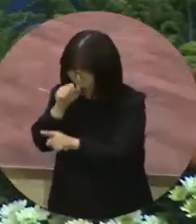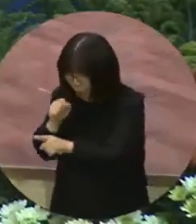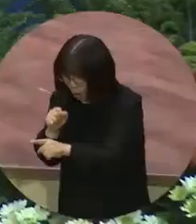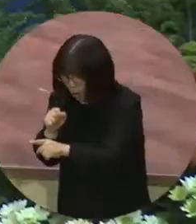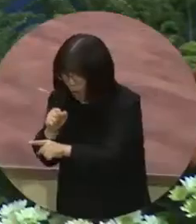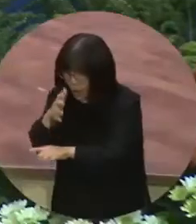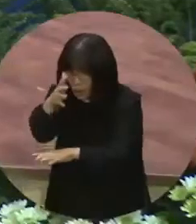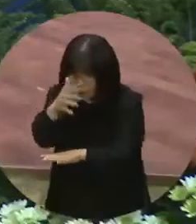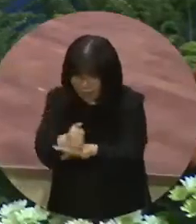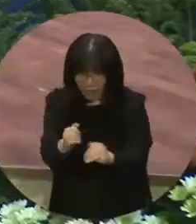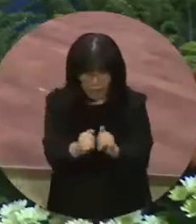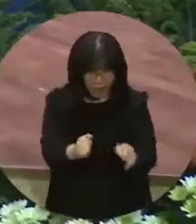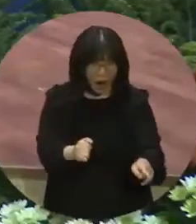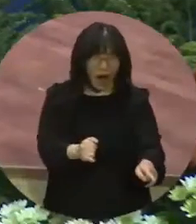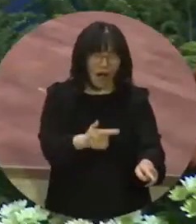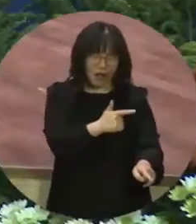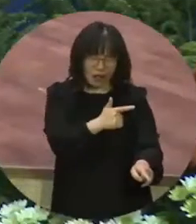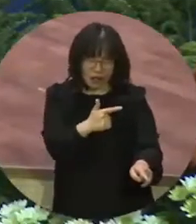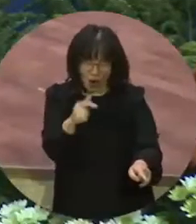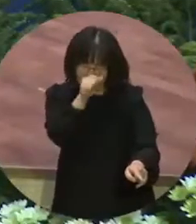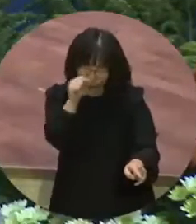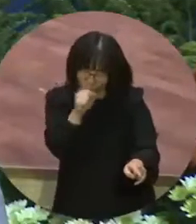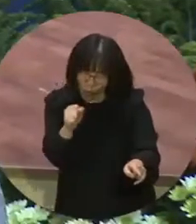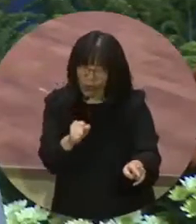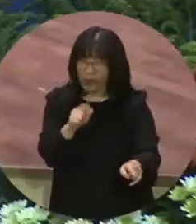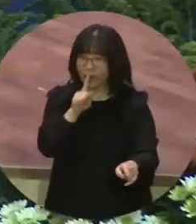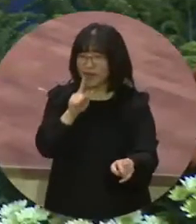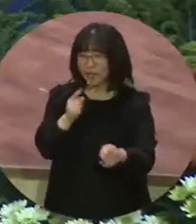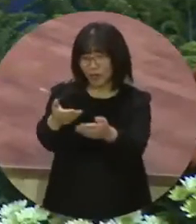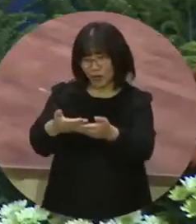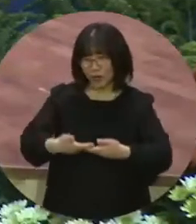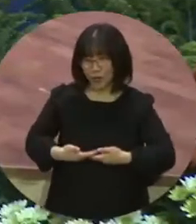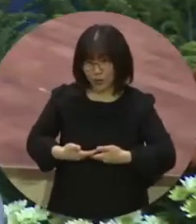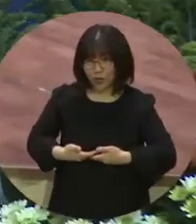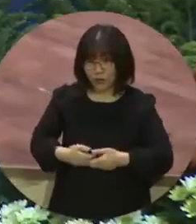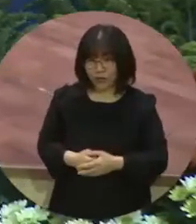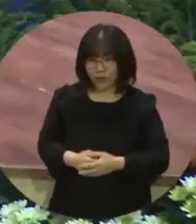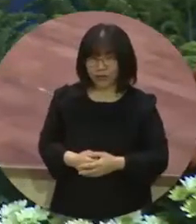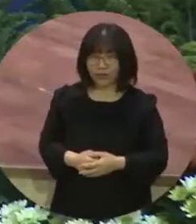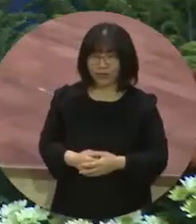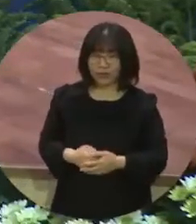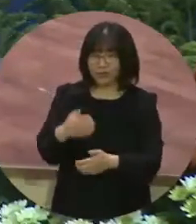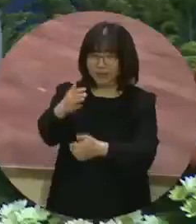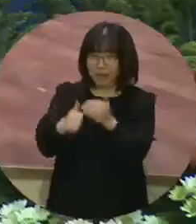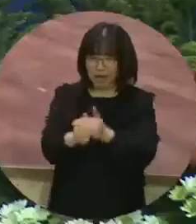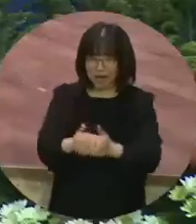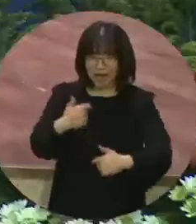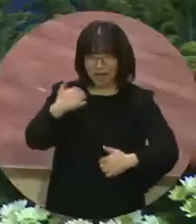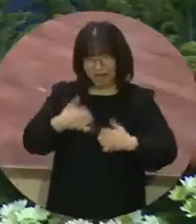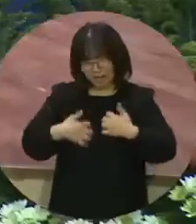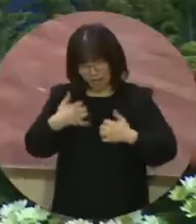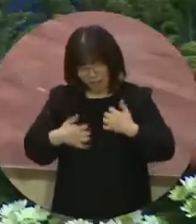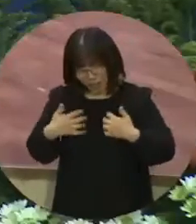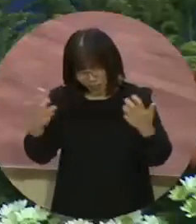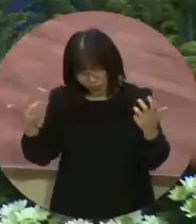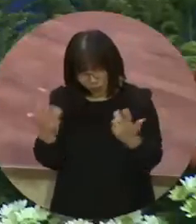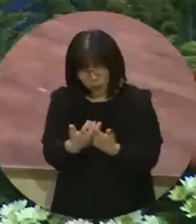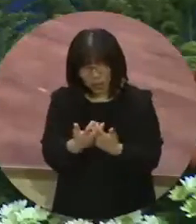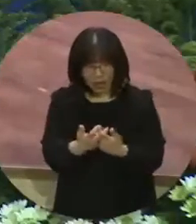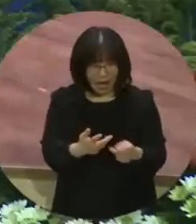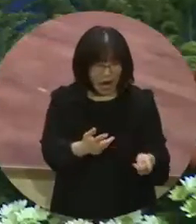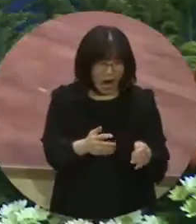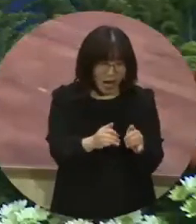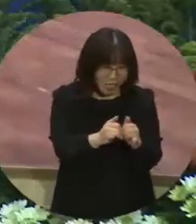나서 보시기에 심이 좋았더라. 그렇게 말씀하고 있어요. 그래 막 하나님 기쁨이 충만했어요. 인간을 만들고